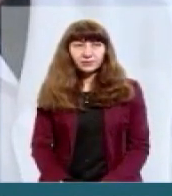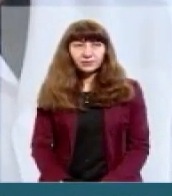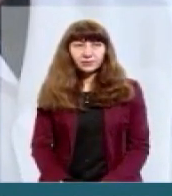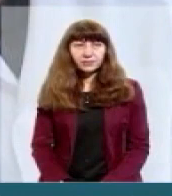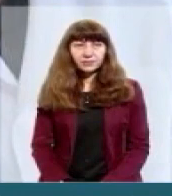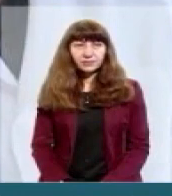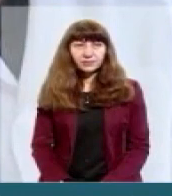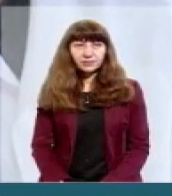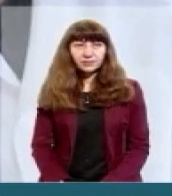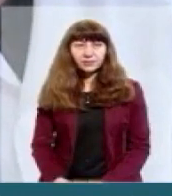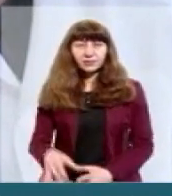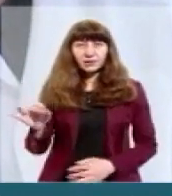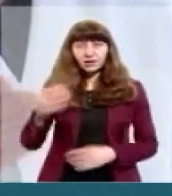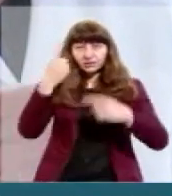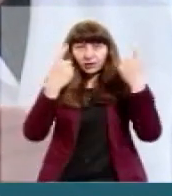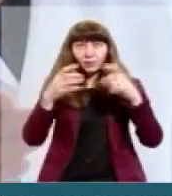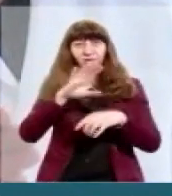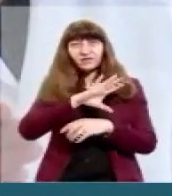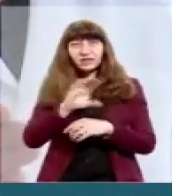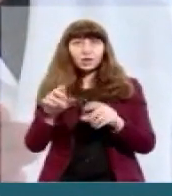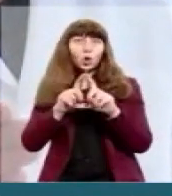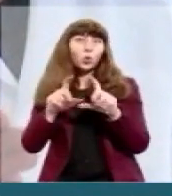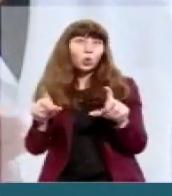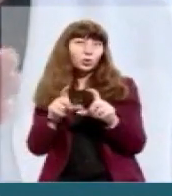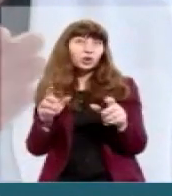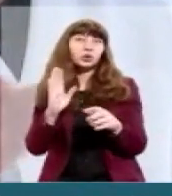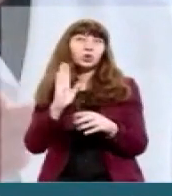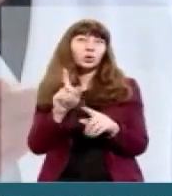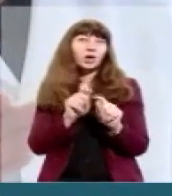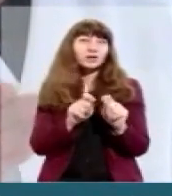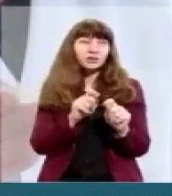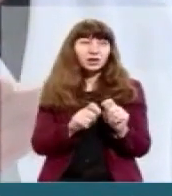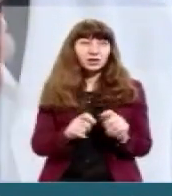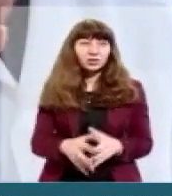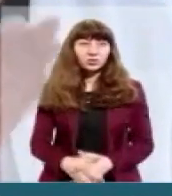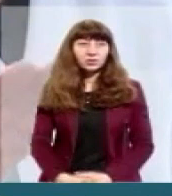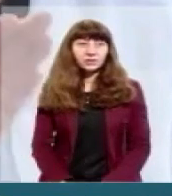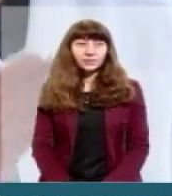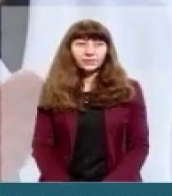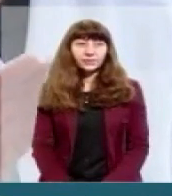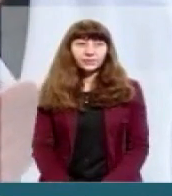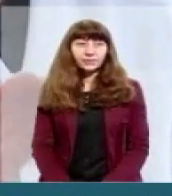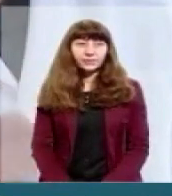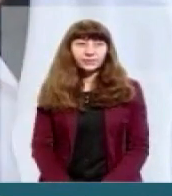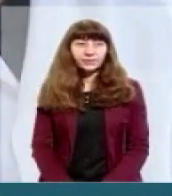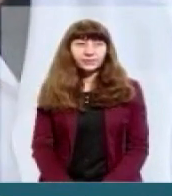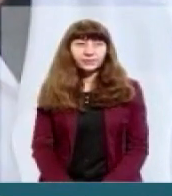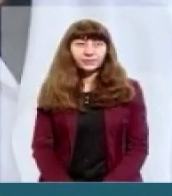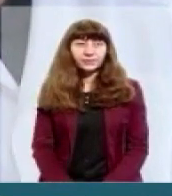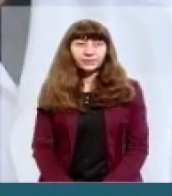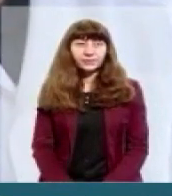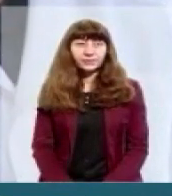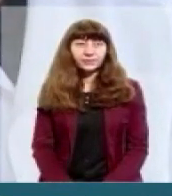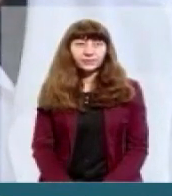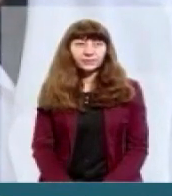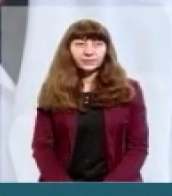дальше уведомить все органы, которые являются контролирующими и другими органами. То есть полностью все это уведомить.